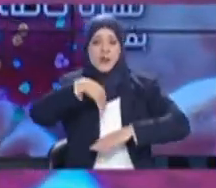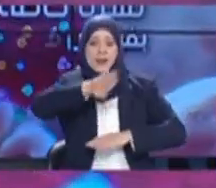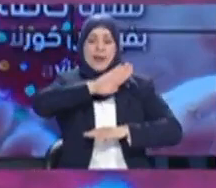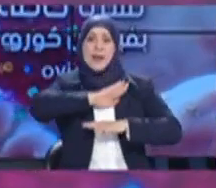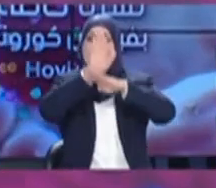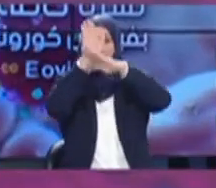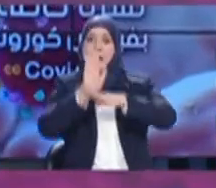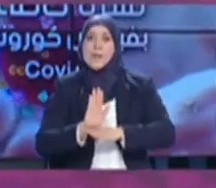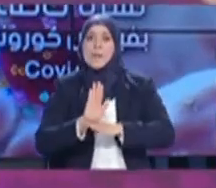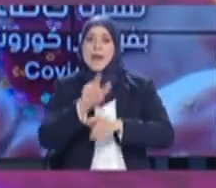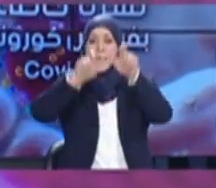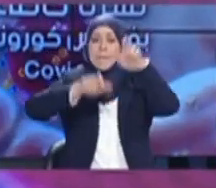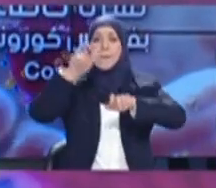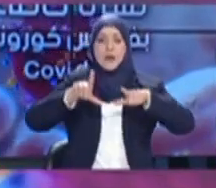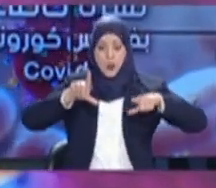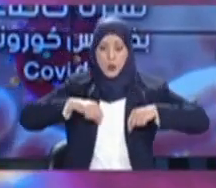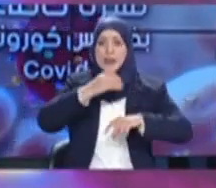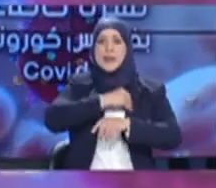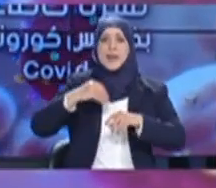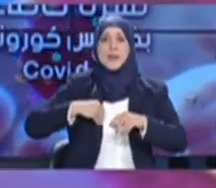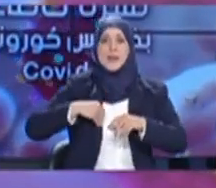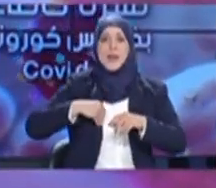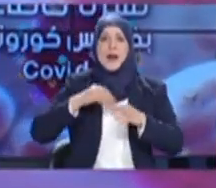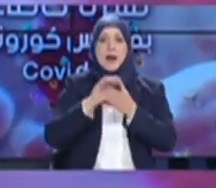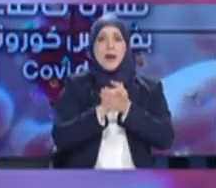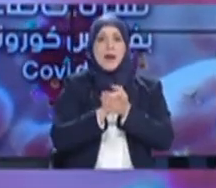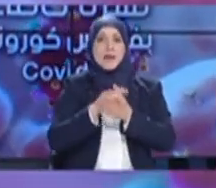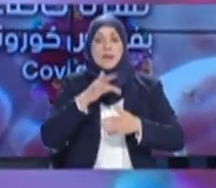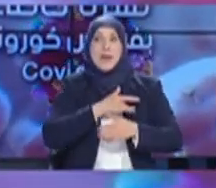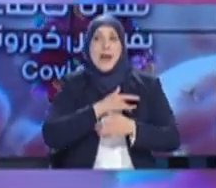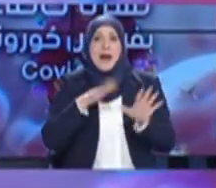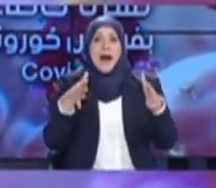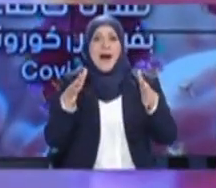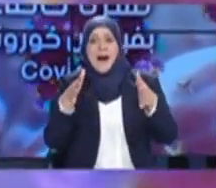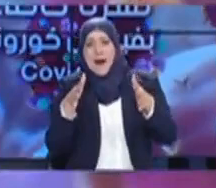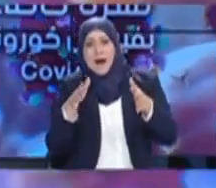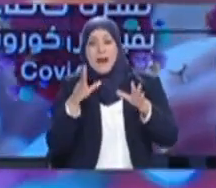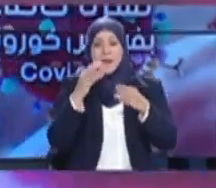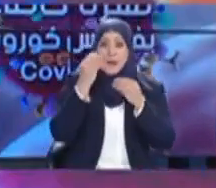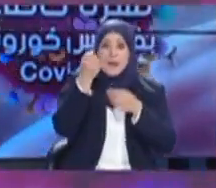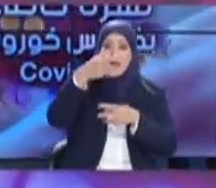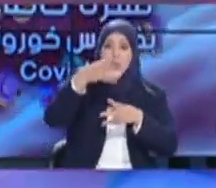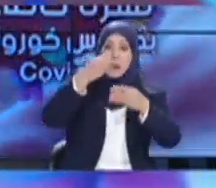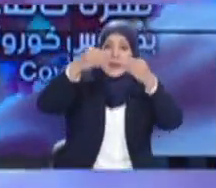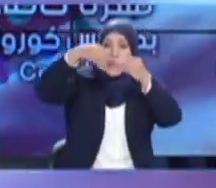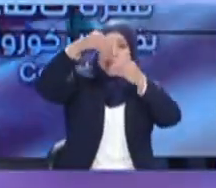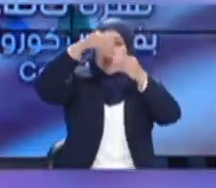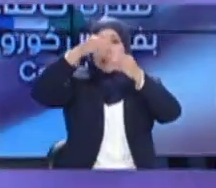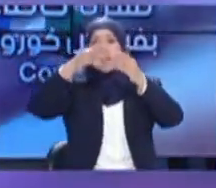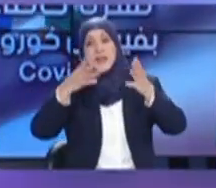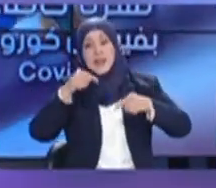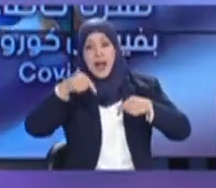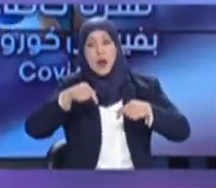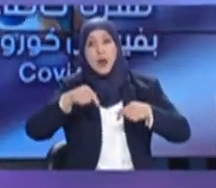من وزارة الصحة أو من سلطات أخرى من الداخلة هي يد على قلبها على أنه العدد يطلع، والبارح 5 حالات